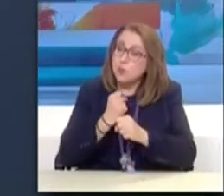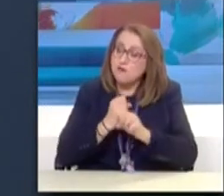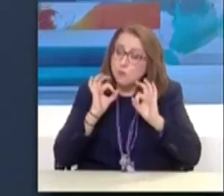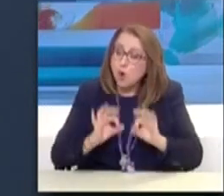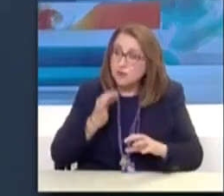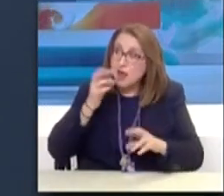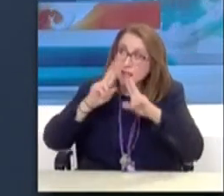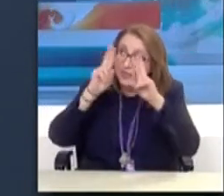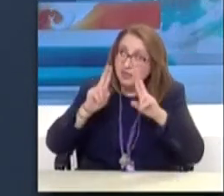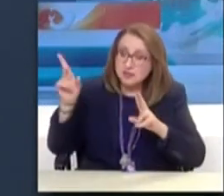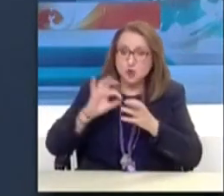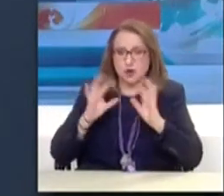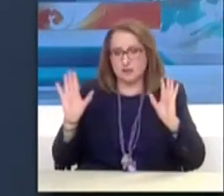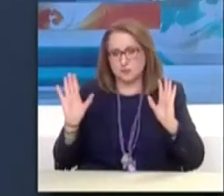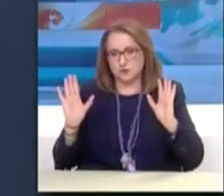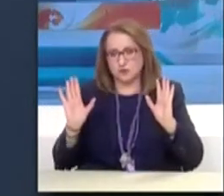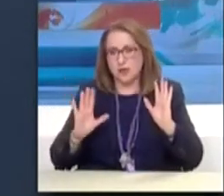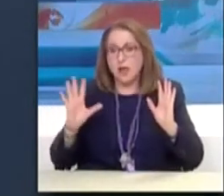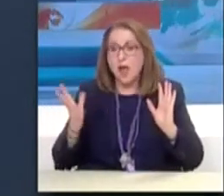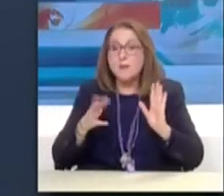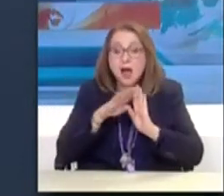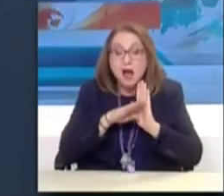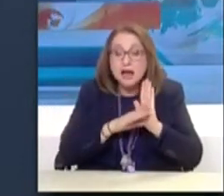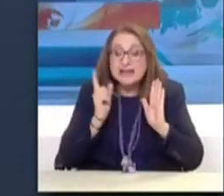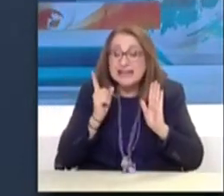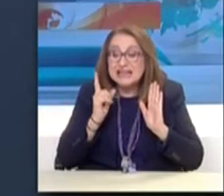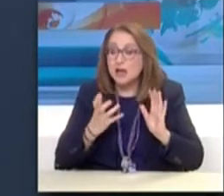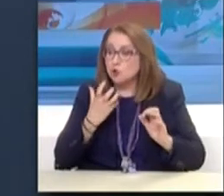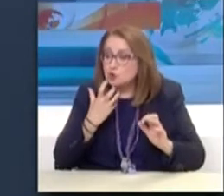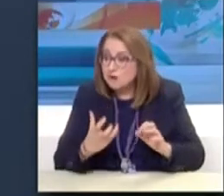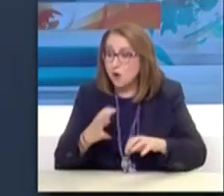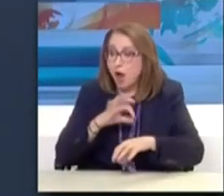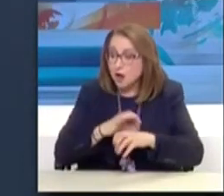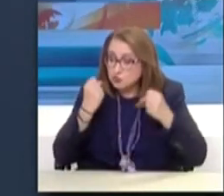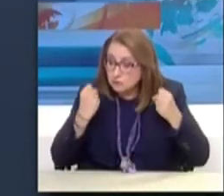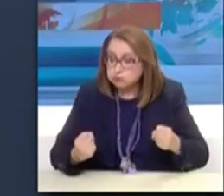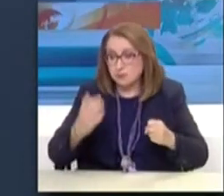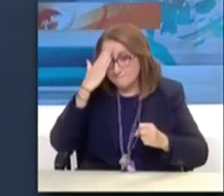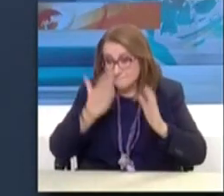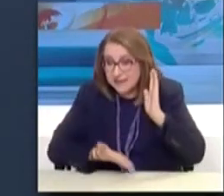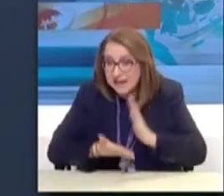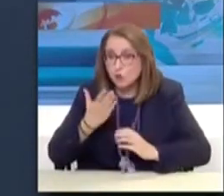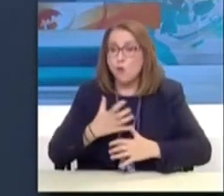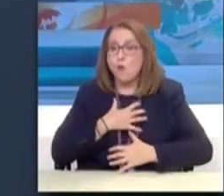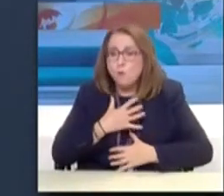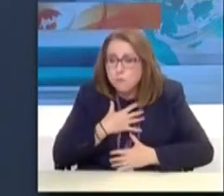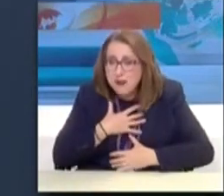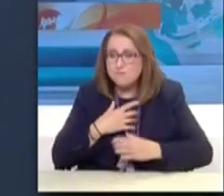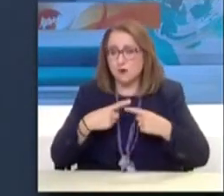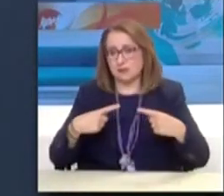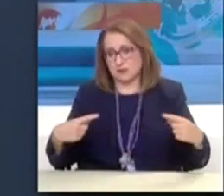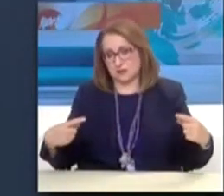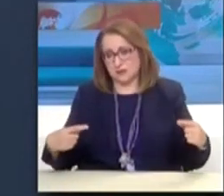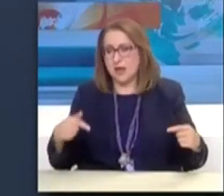Δημόσιας Υγείας. Όσον αφορά το γενικό πληθυσμό, η παρακολούθηση της επιδημίας στη χώρα γίνεται όχι με την